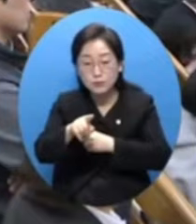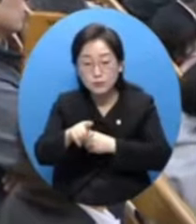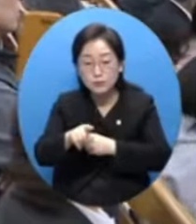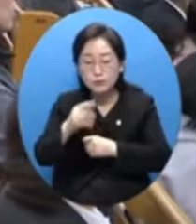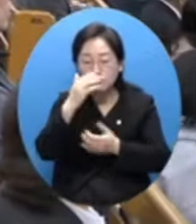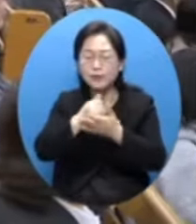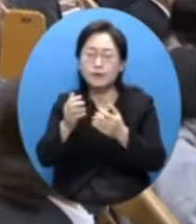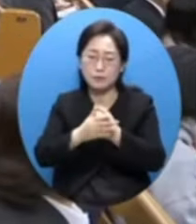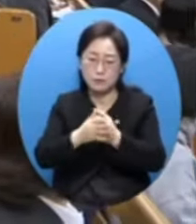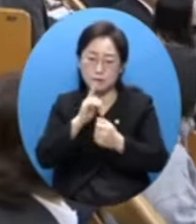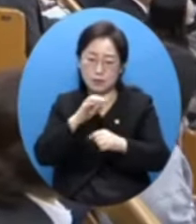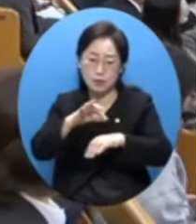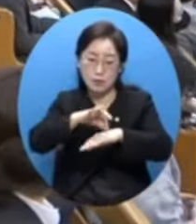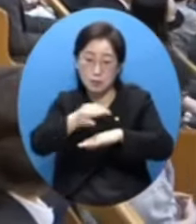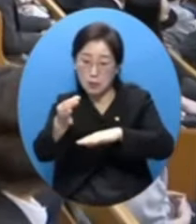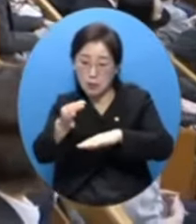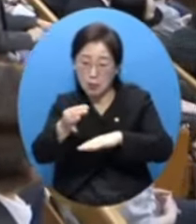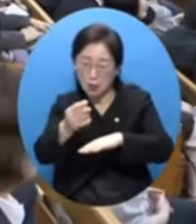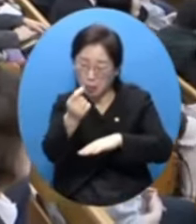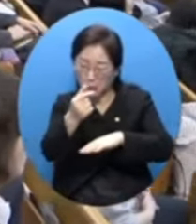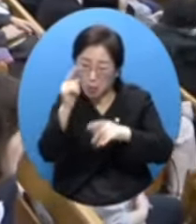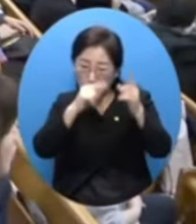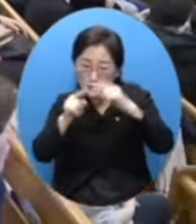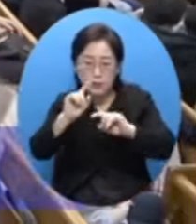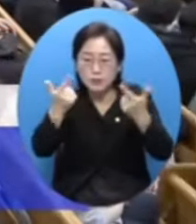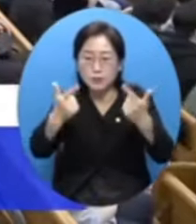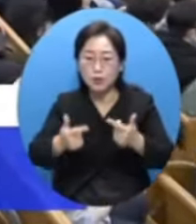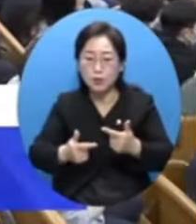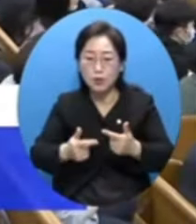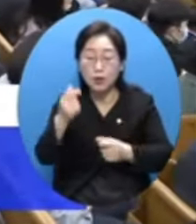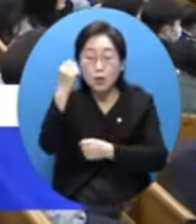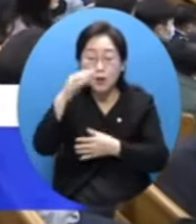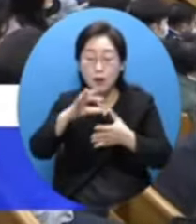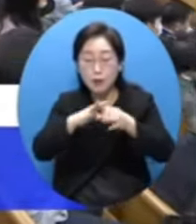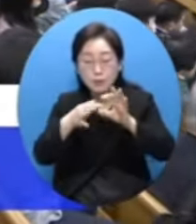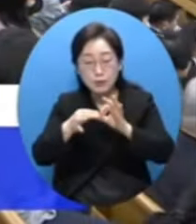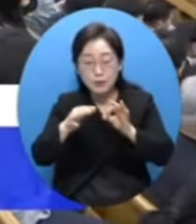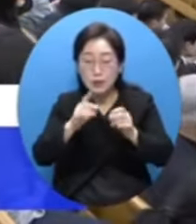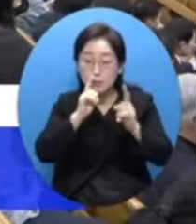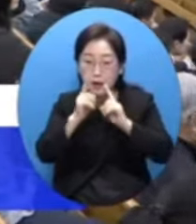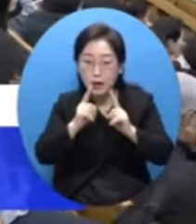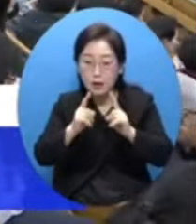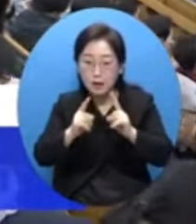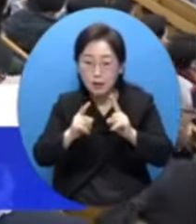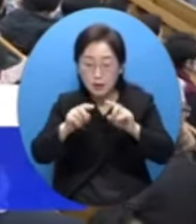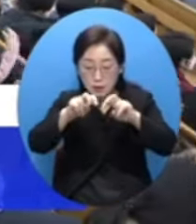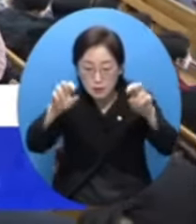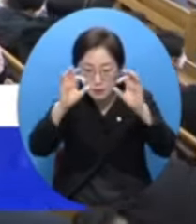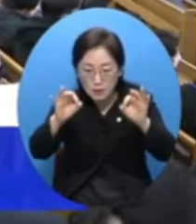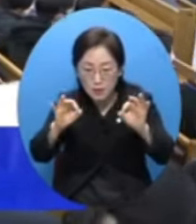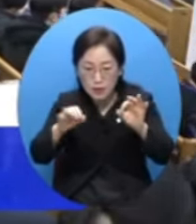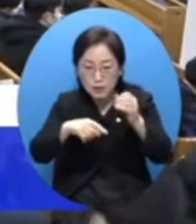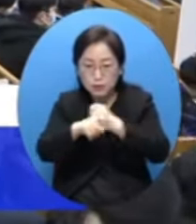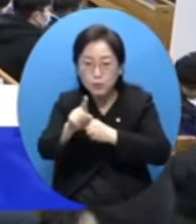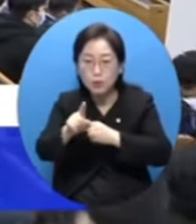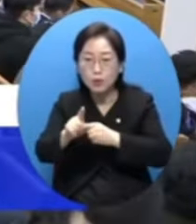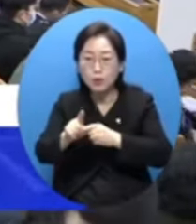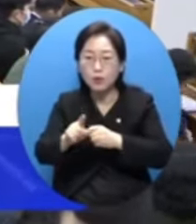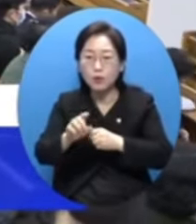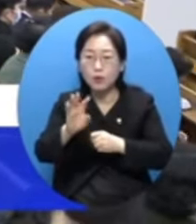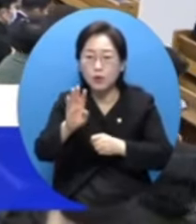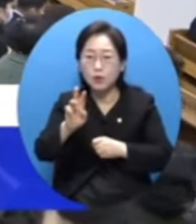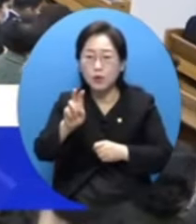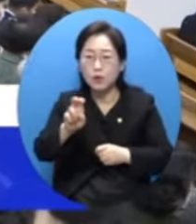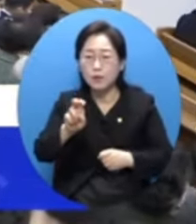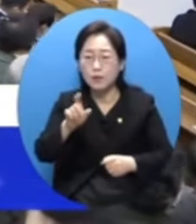피부가 상하는 정도가 아니라 본문에 나오는 히브리 원어 상하 메카라고 하는 말의 원형은 딱하는 의미는 뼈가 완전히